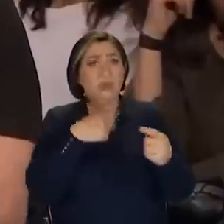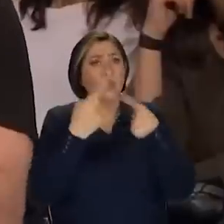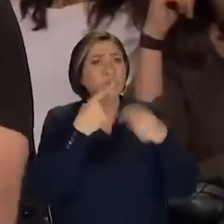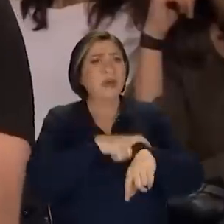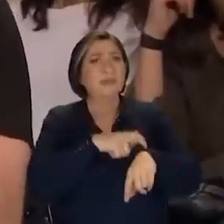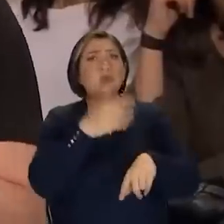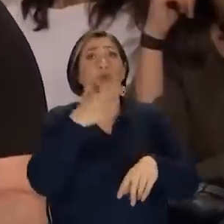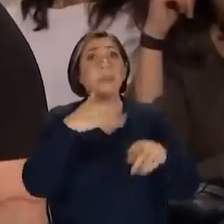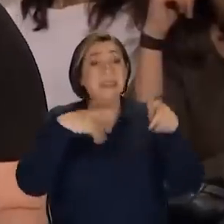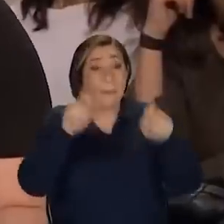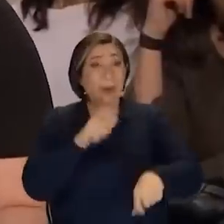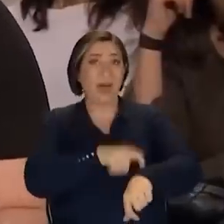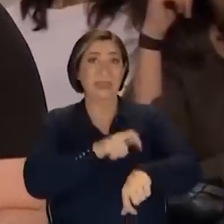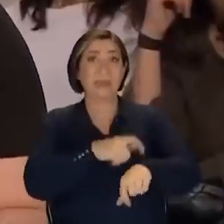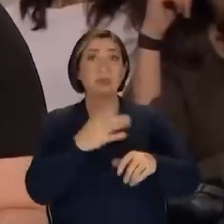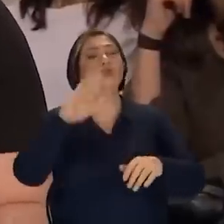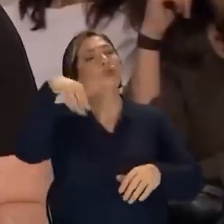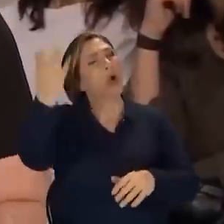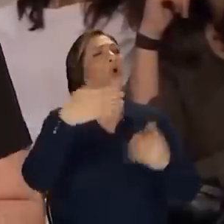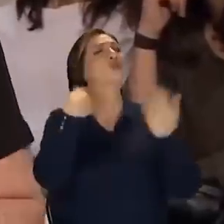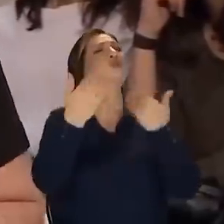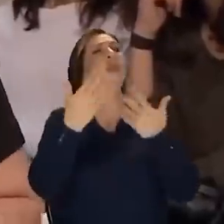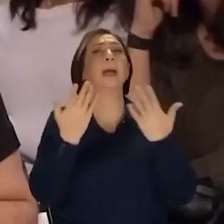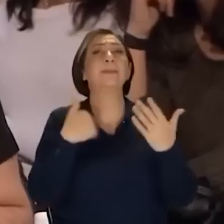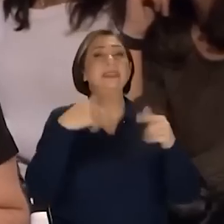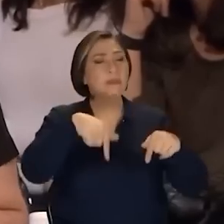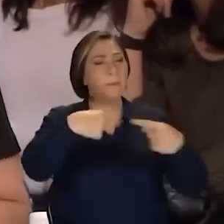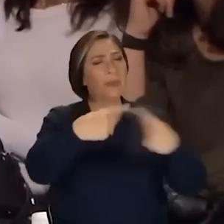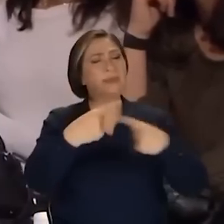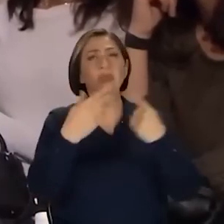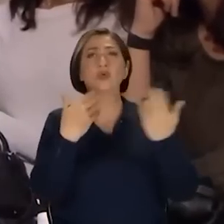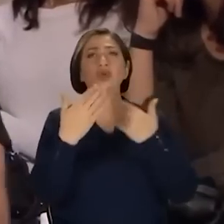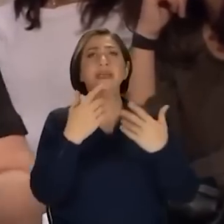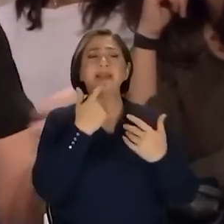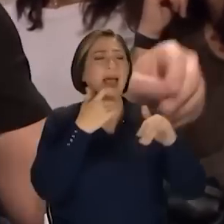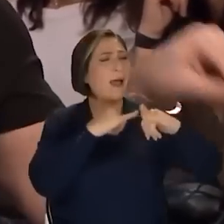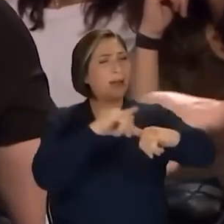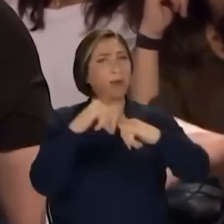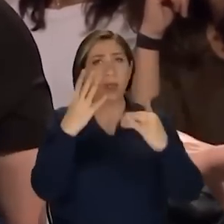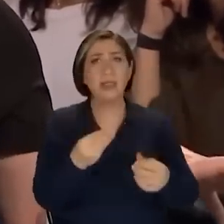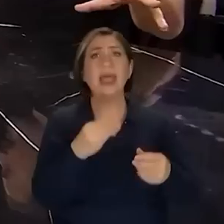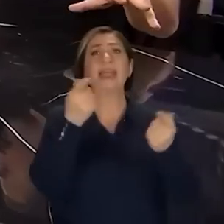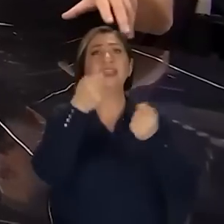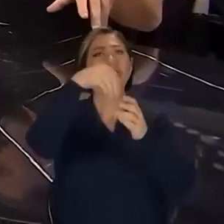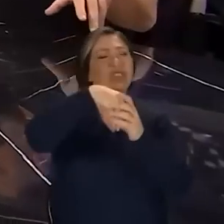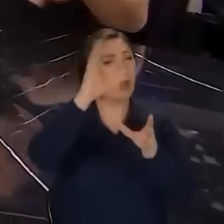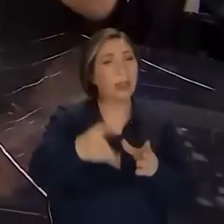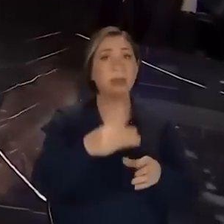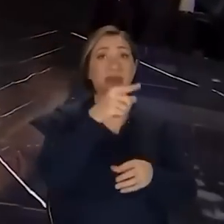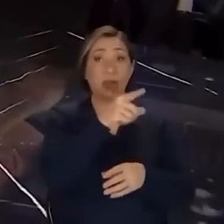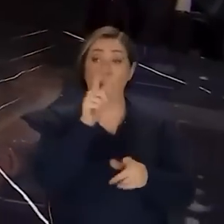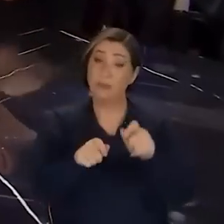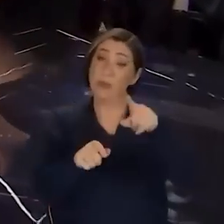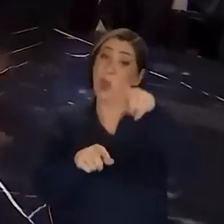konuşacak vaktimiz diyor ki bizim yapma vaktimiz yani sonra konuşsunlar Biz şimdi birbirimizi konuşuyoruz akranlar işin içindekiler sen